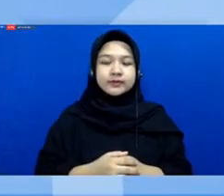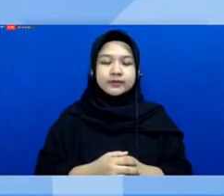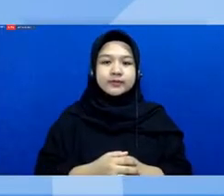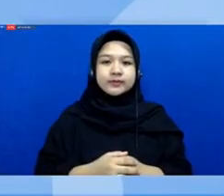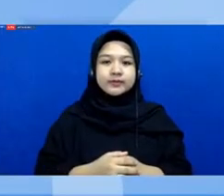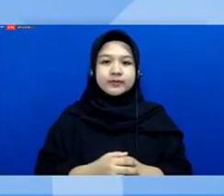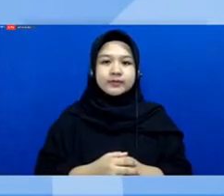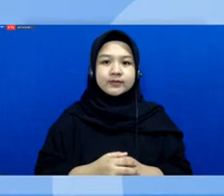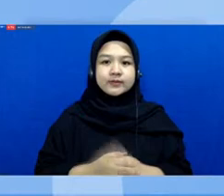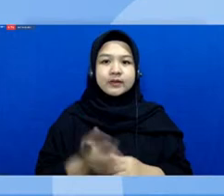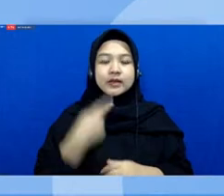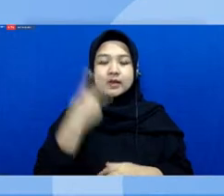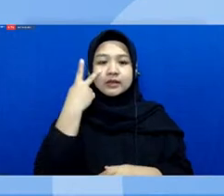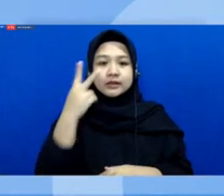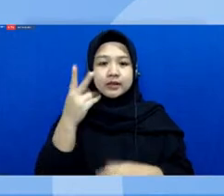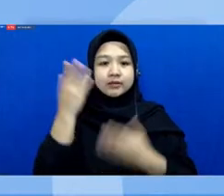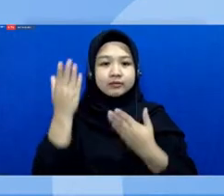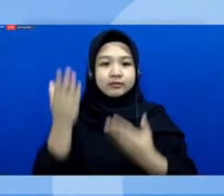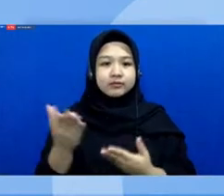Kita akan cek beliau